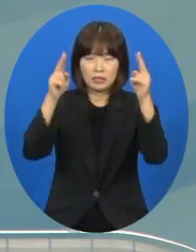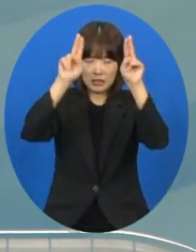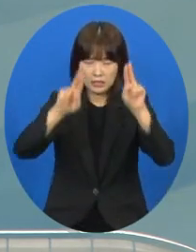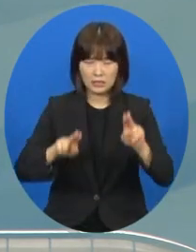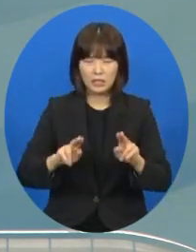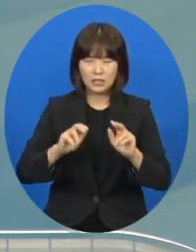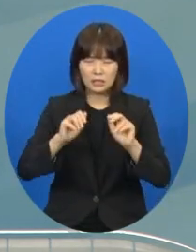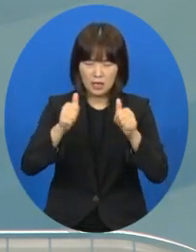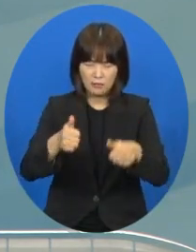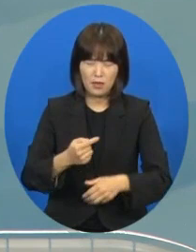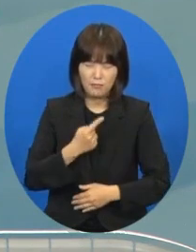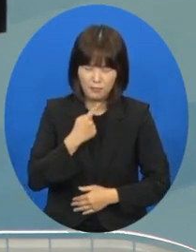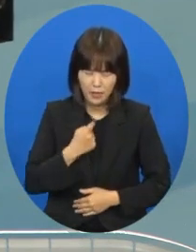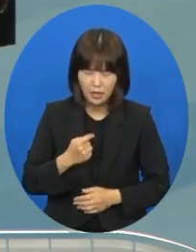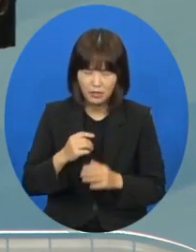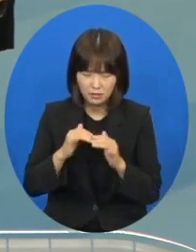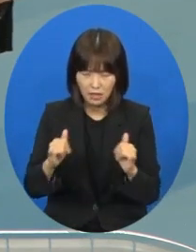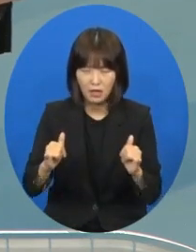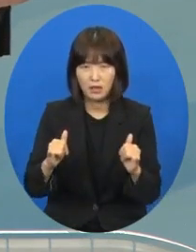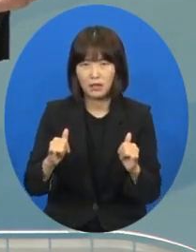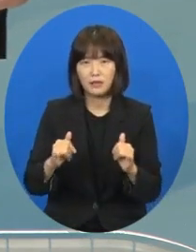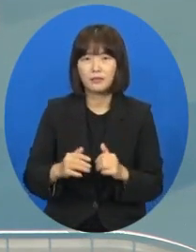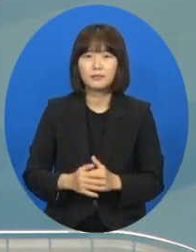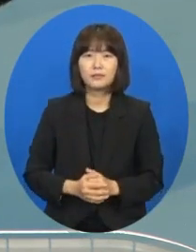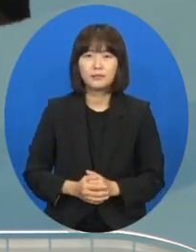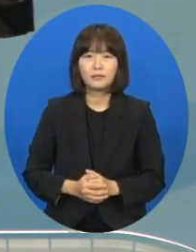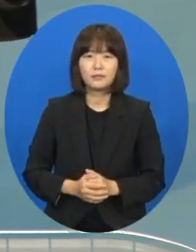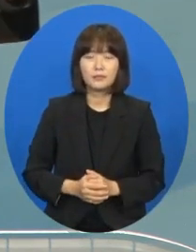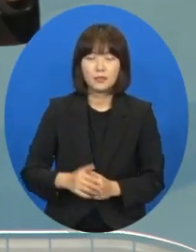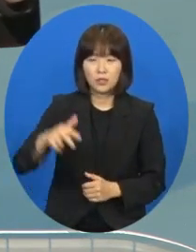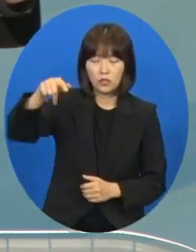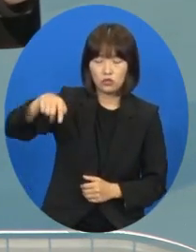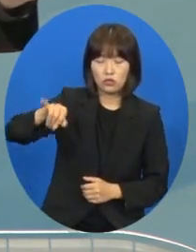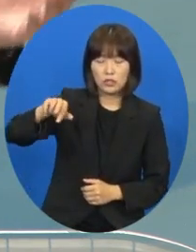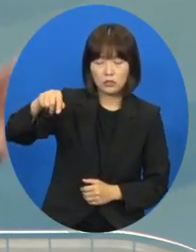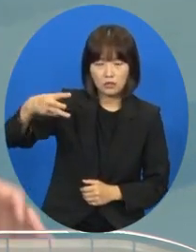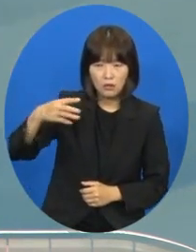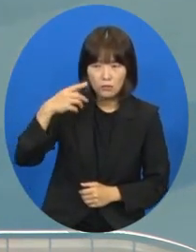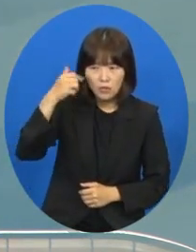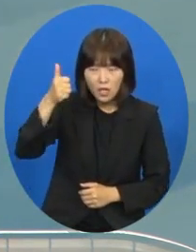사람이야. 주기철 목사님은 순교도 하셨는데